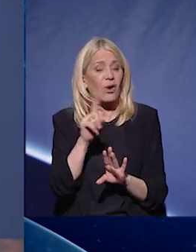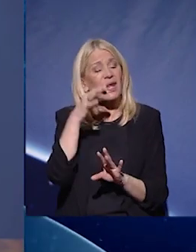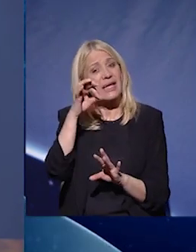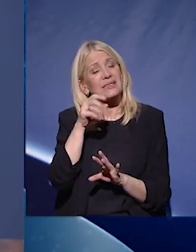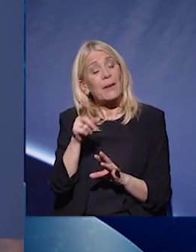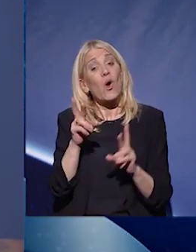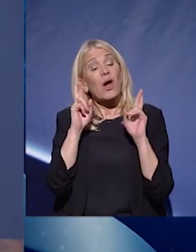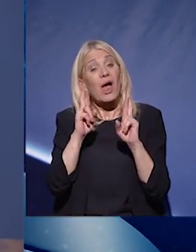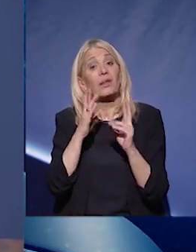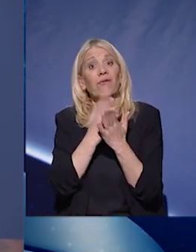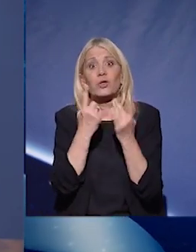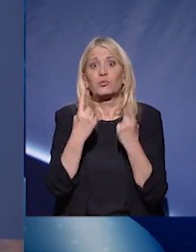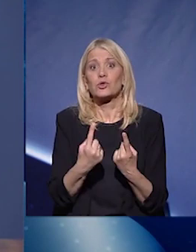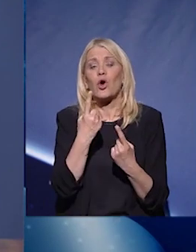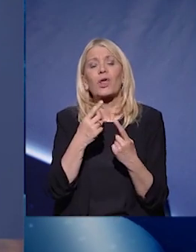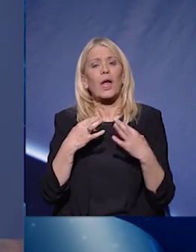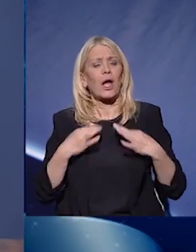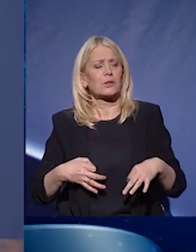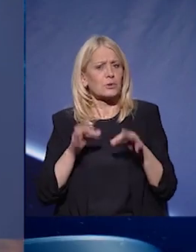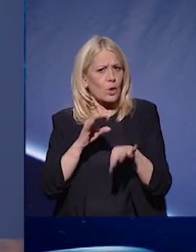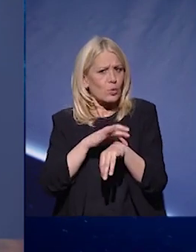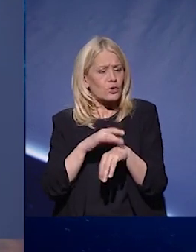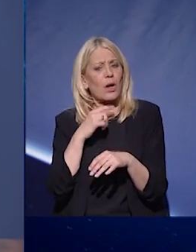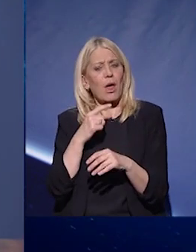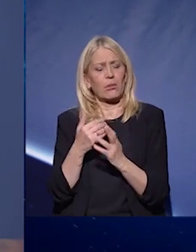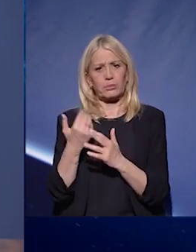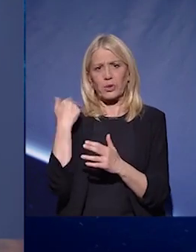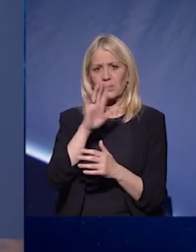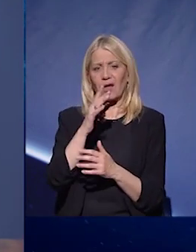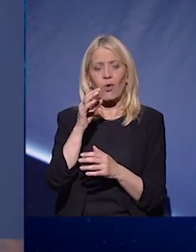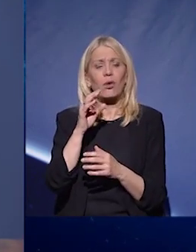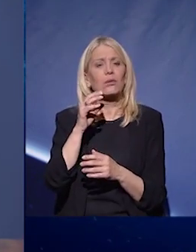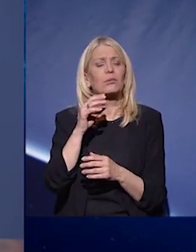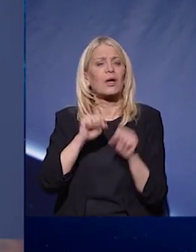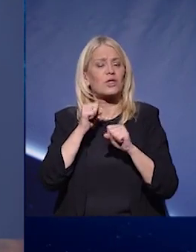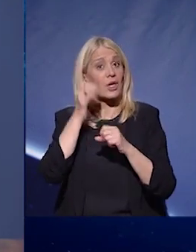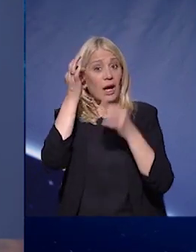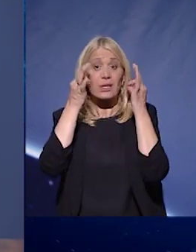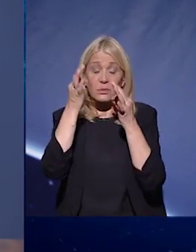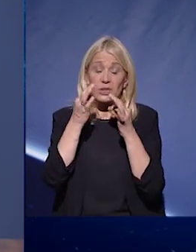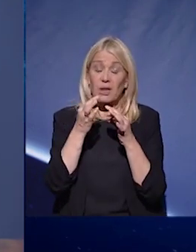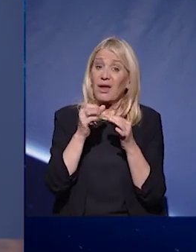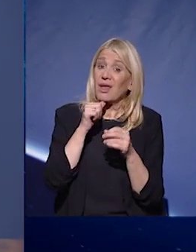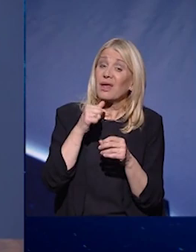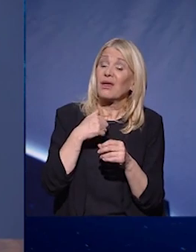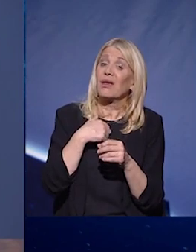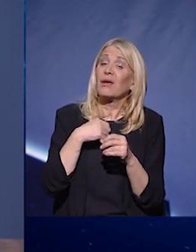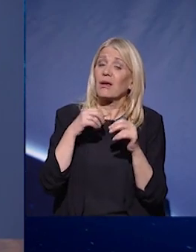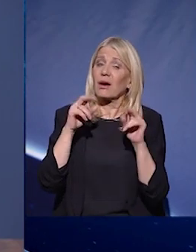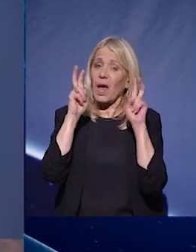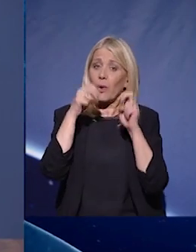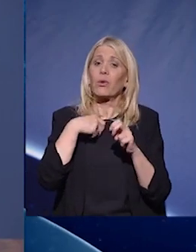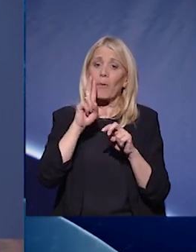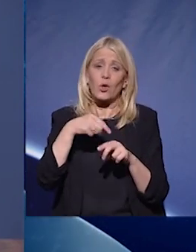samo nada, nego postoji jedna stručna pozadina takvog načina razmišljanja, ali napominjem, možemo to